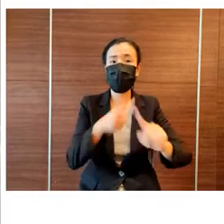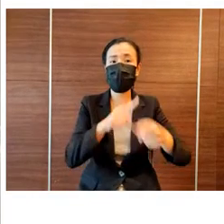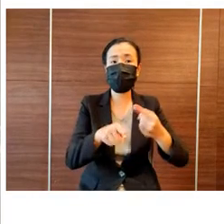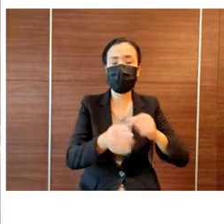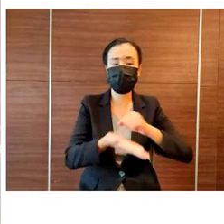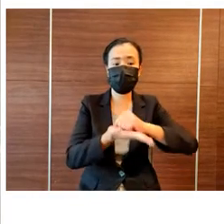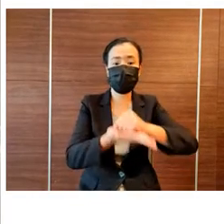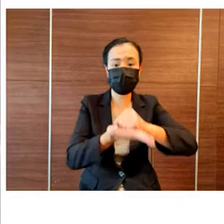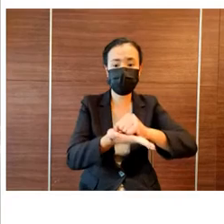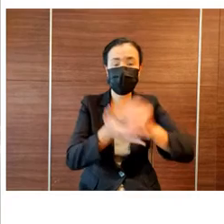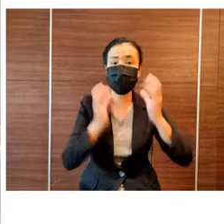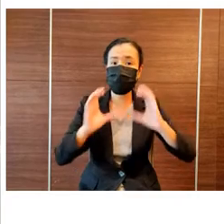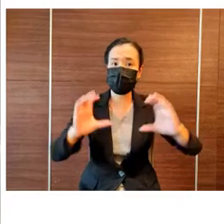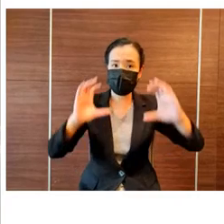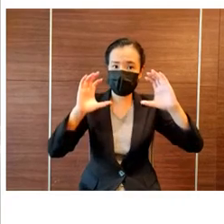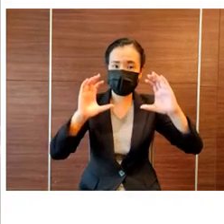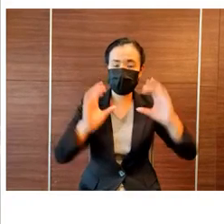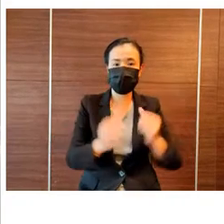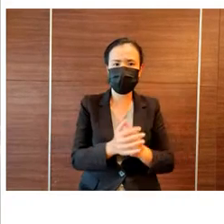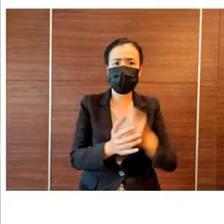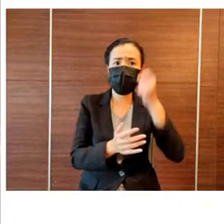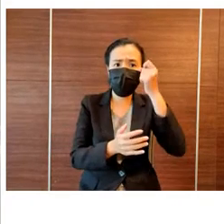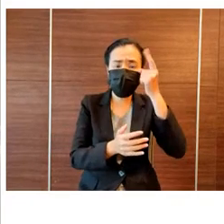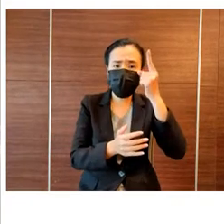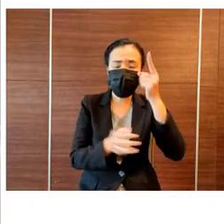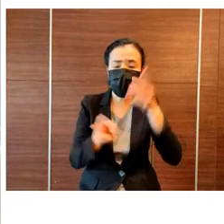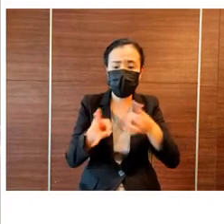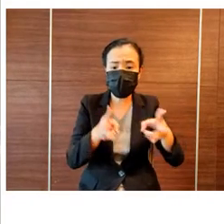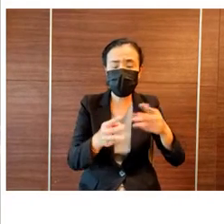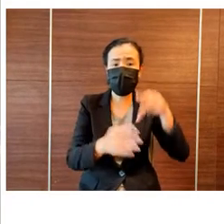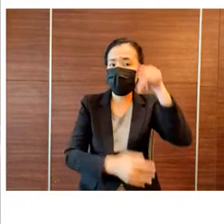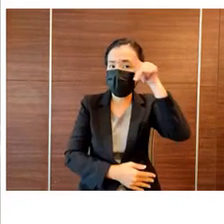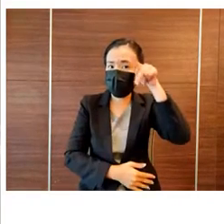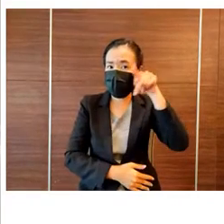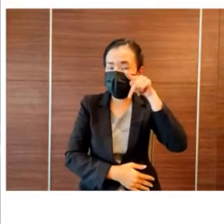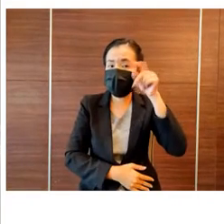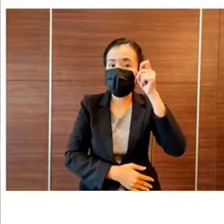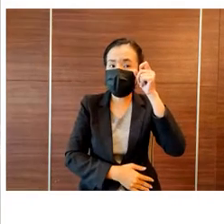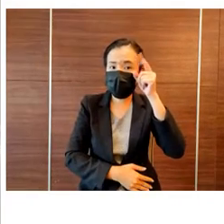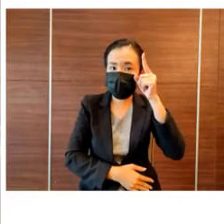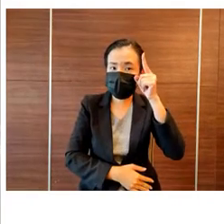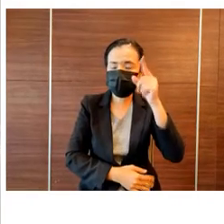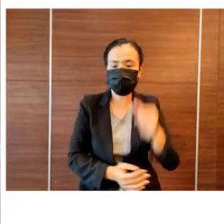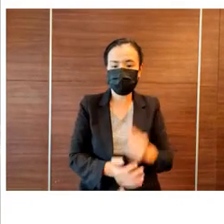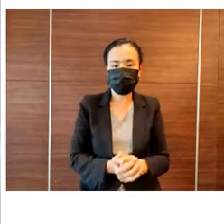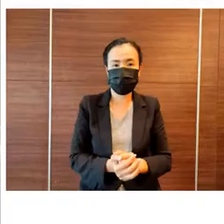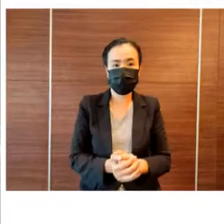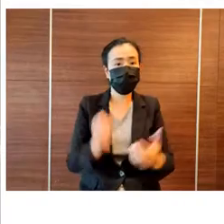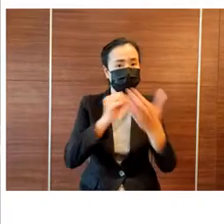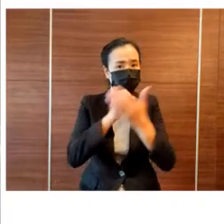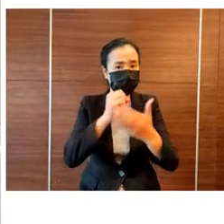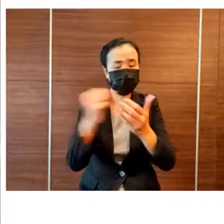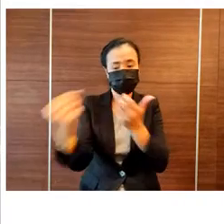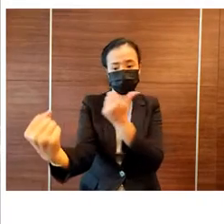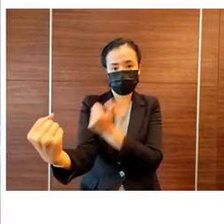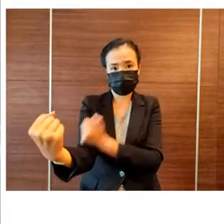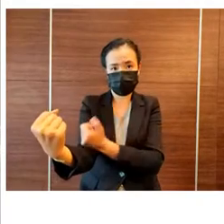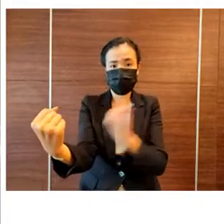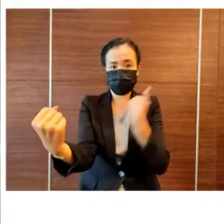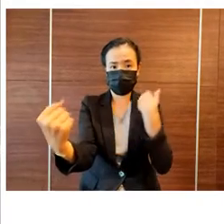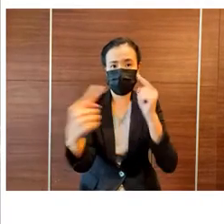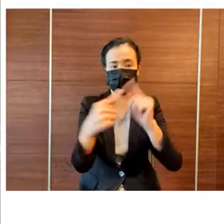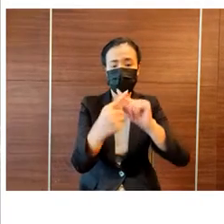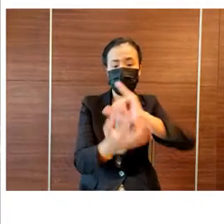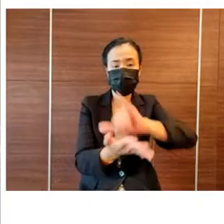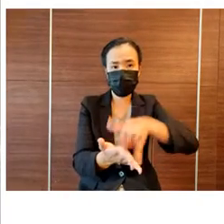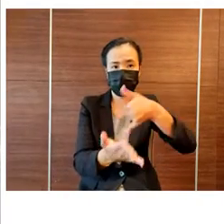ผู้ให้บริการภาครัฐให้เข้าใจเรื่องมิติทางด้านเพศด้วยให้เข้าใจทางด้านการใช้สารเสพติดด้วยแล้วก็บำบัดด้วยความเป็